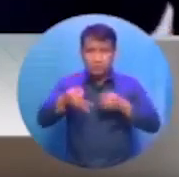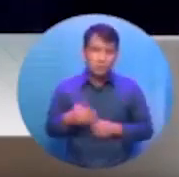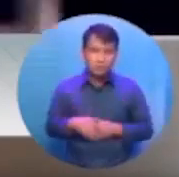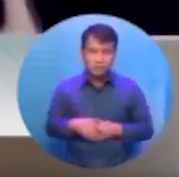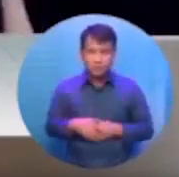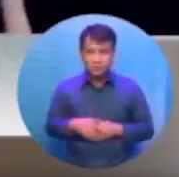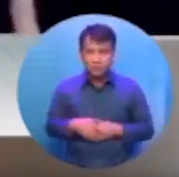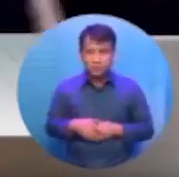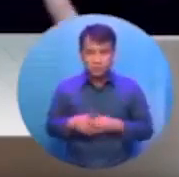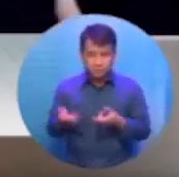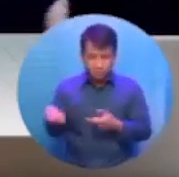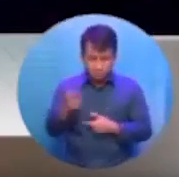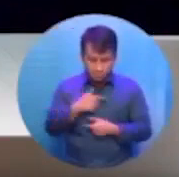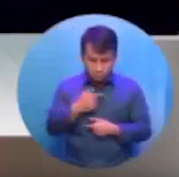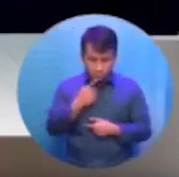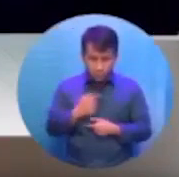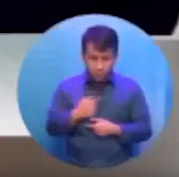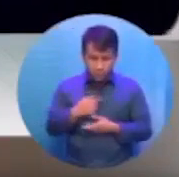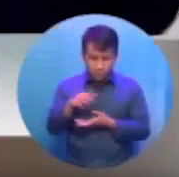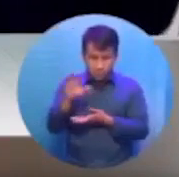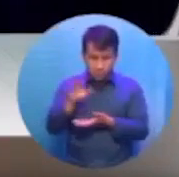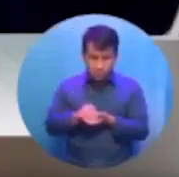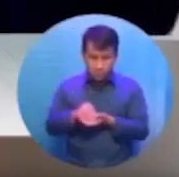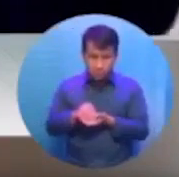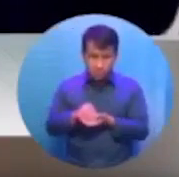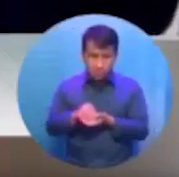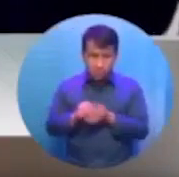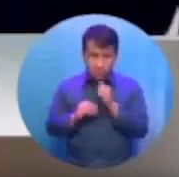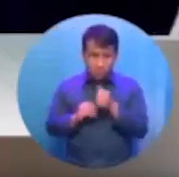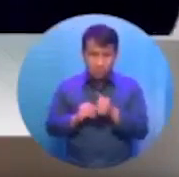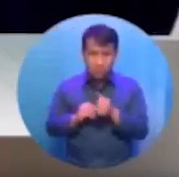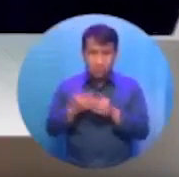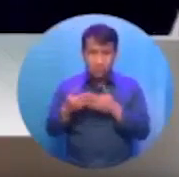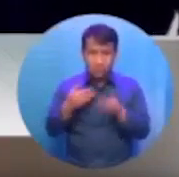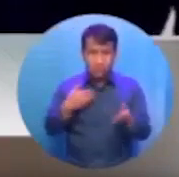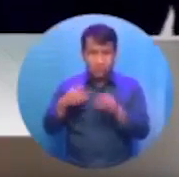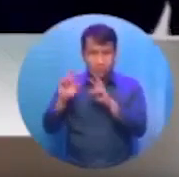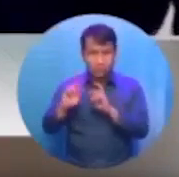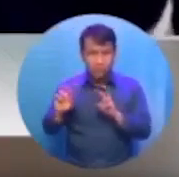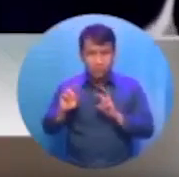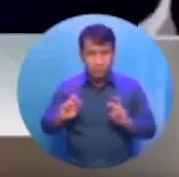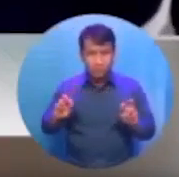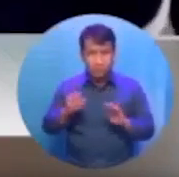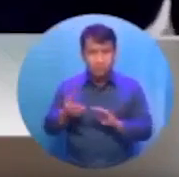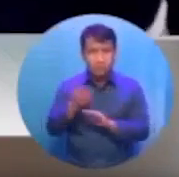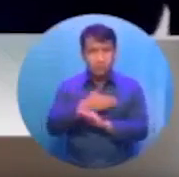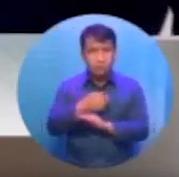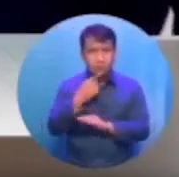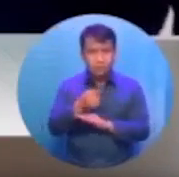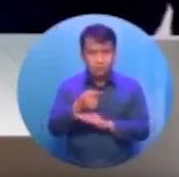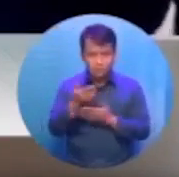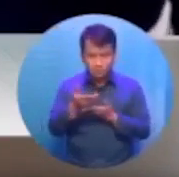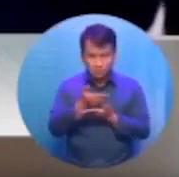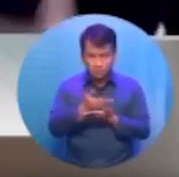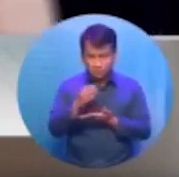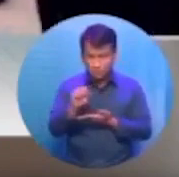sir. Binigyan lang ako ng kopya, sir, nung na preliminary investigation po yung kaso